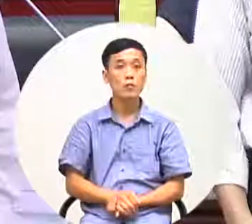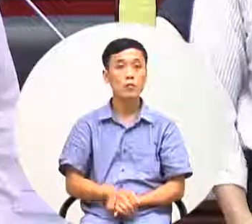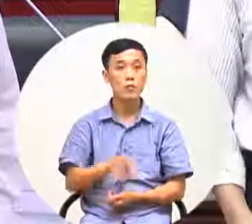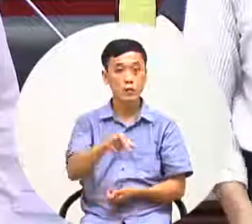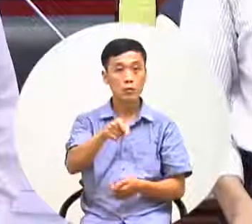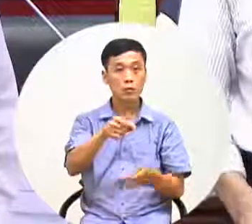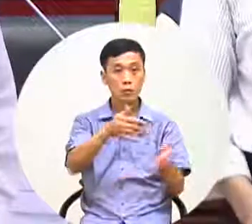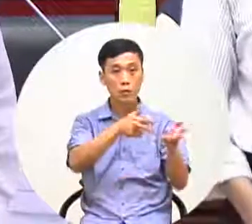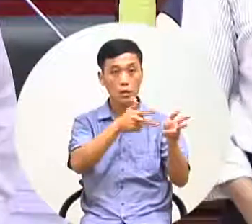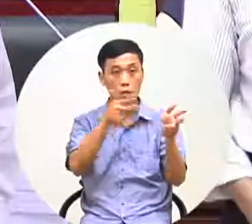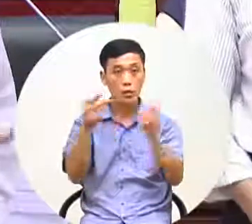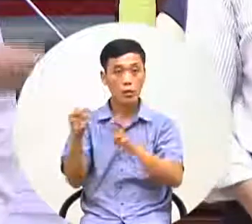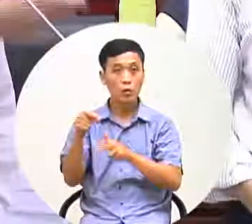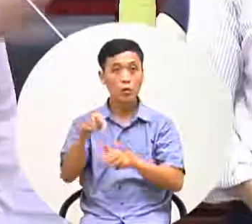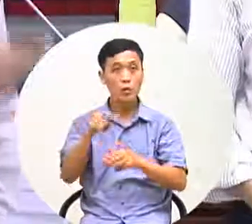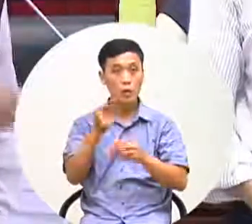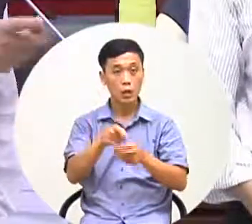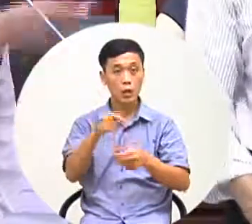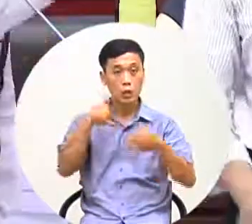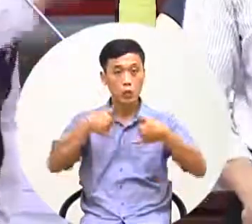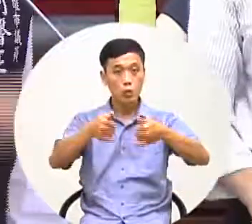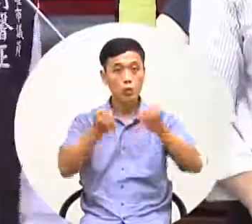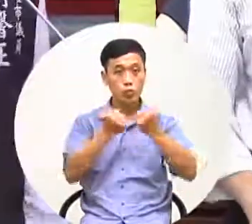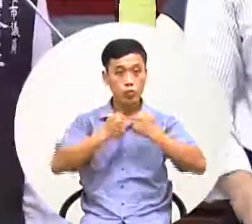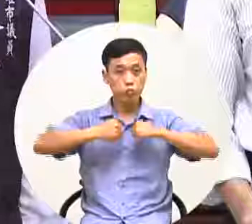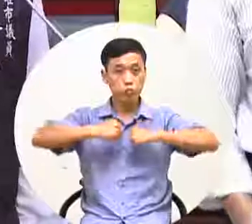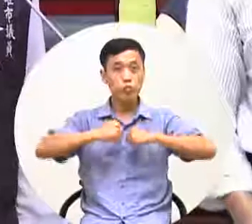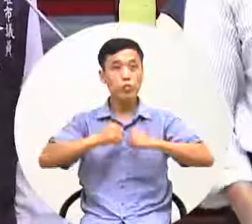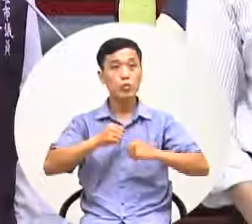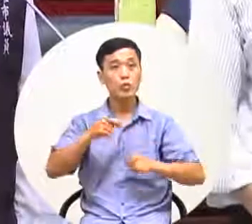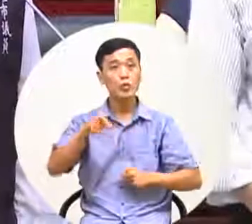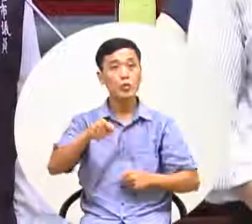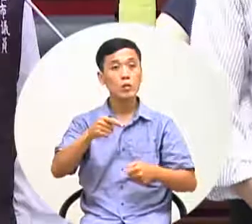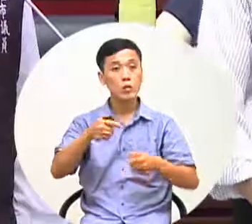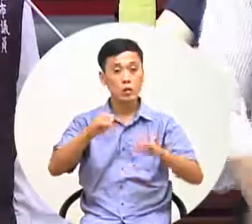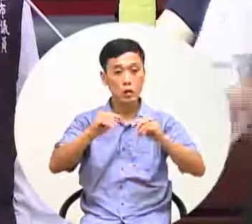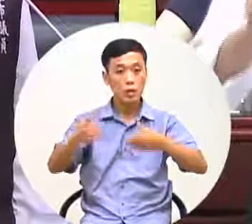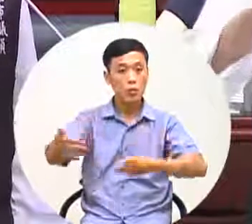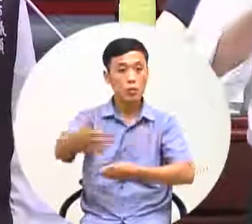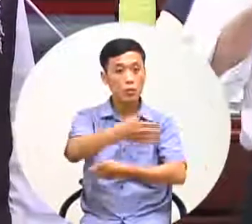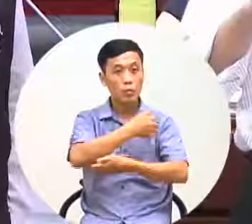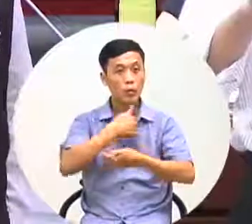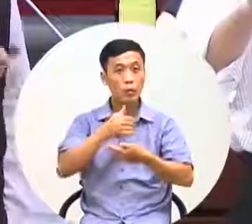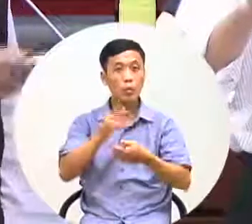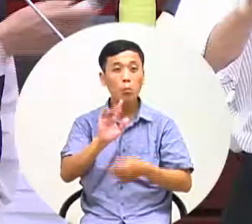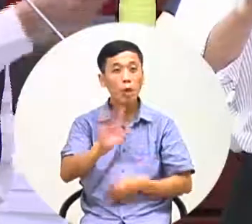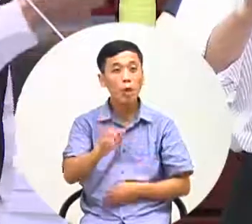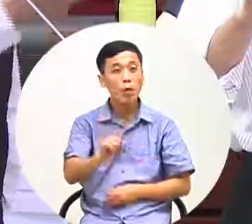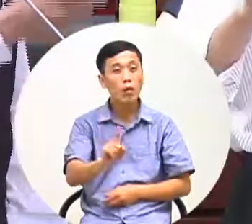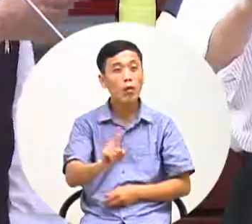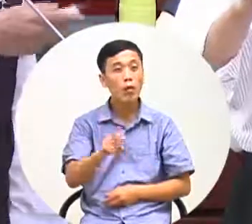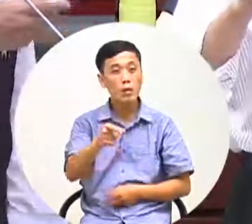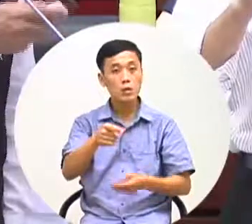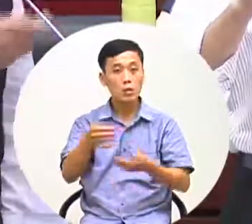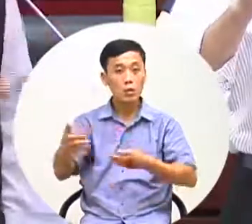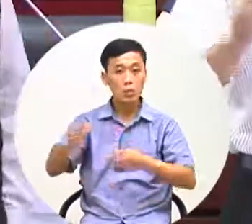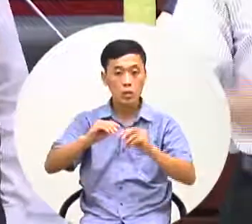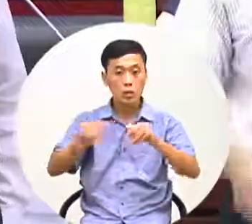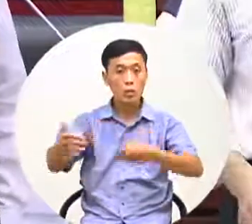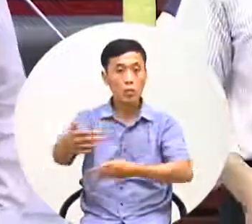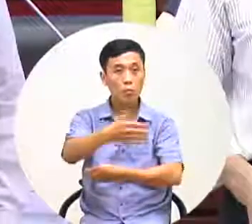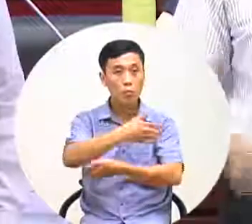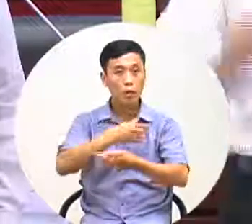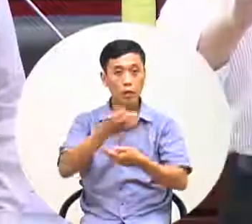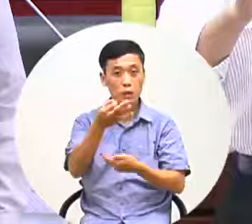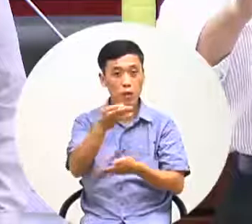宽，哈、啊，为什么不征收呢？那征收没有多少钱呢？哈、啊，黄局长，为公共需要